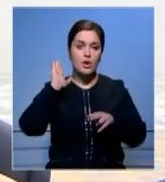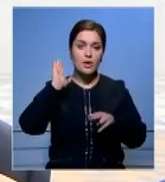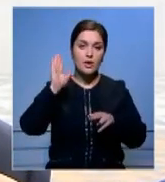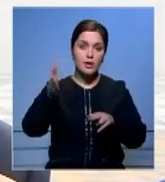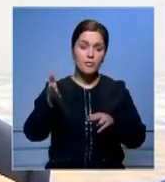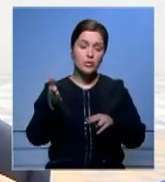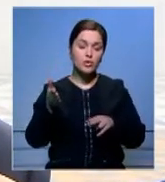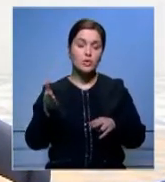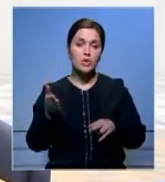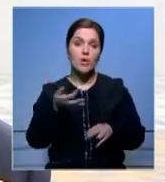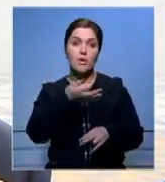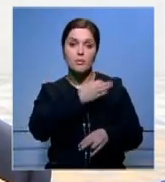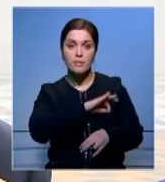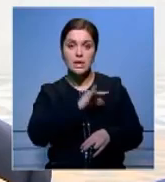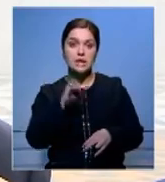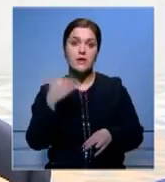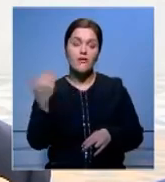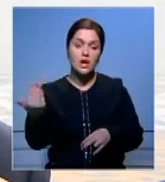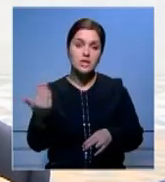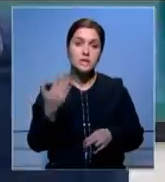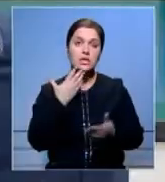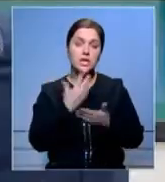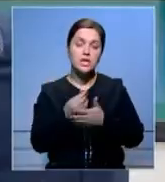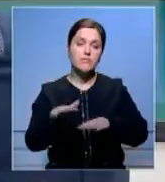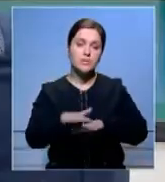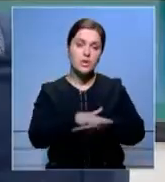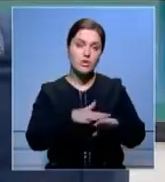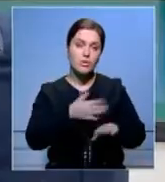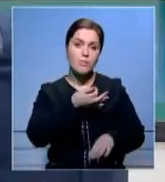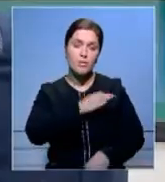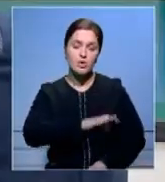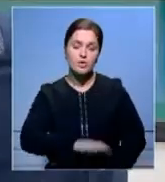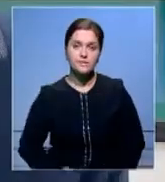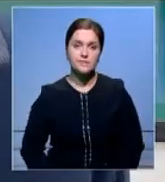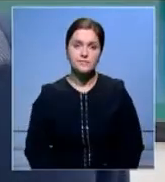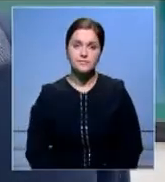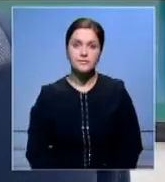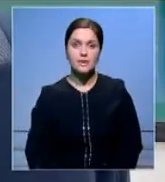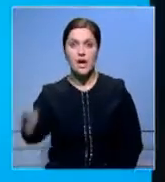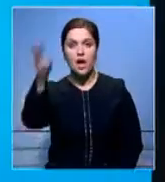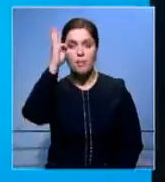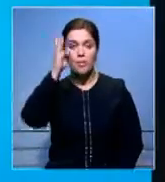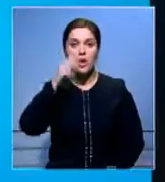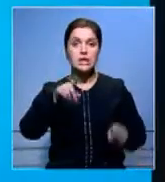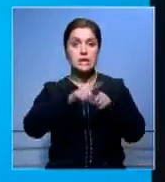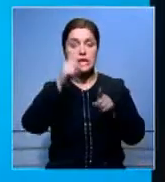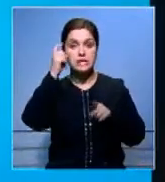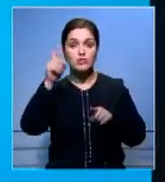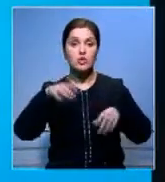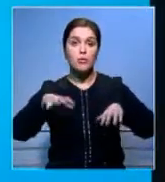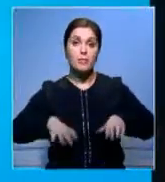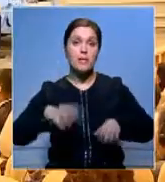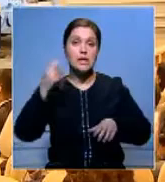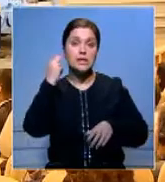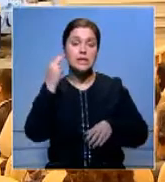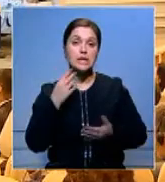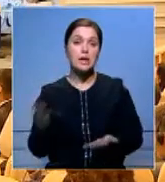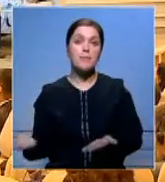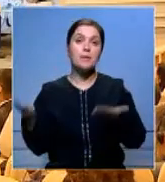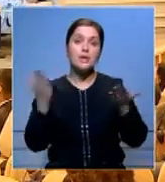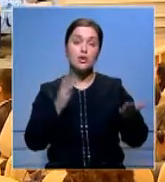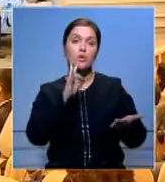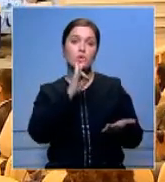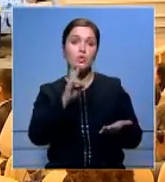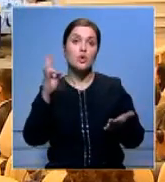и нашим, и вашим народам пользы. Посол также сообщил о том, что председатель КНР пригласил